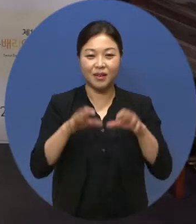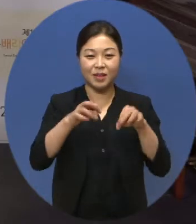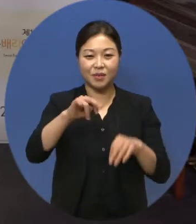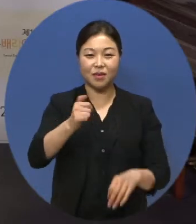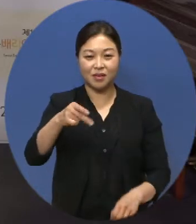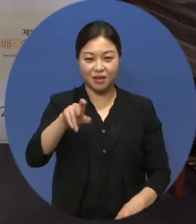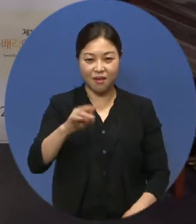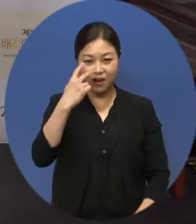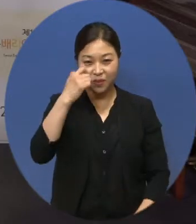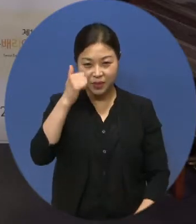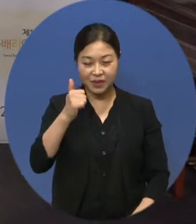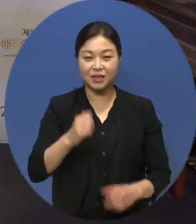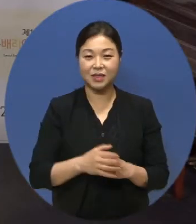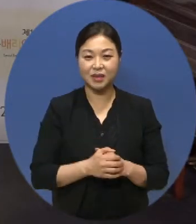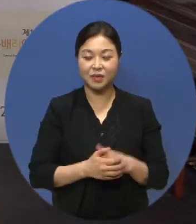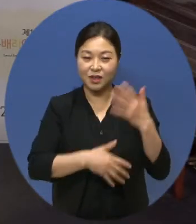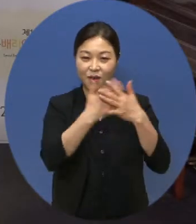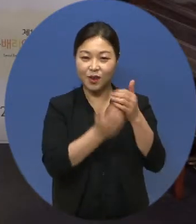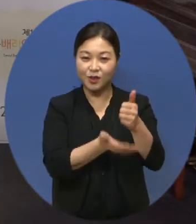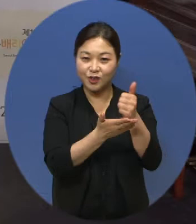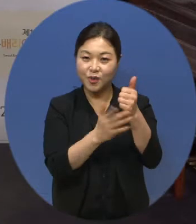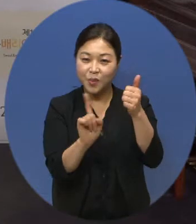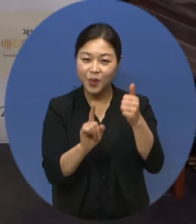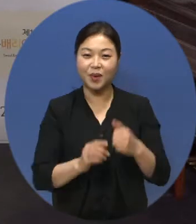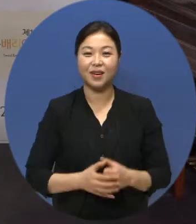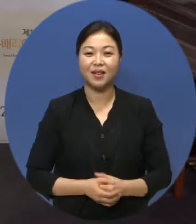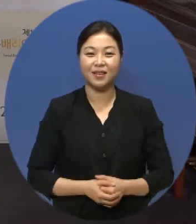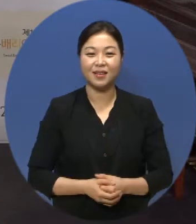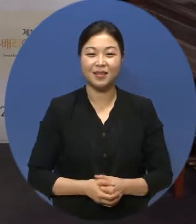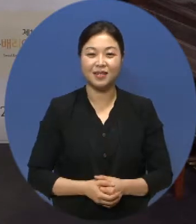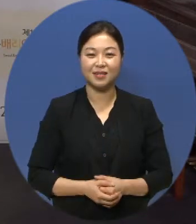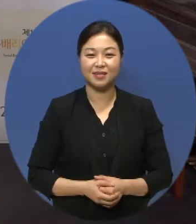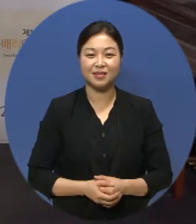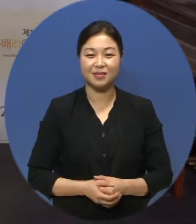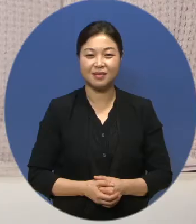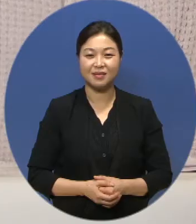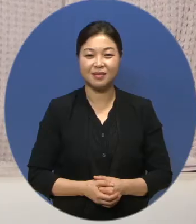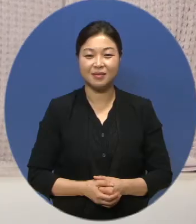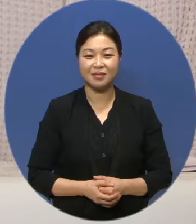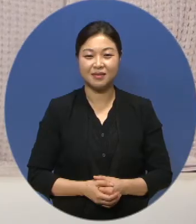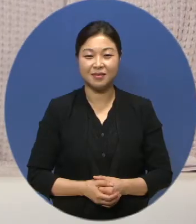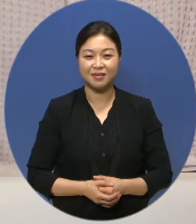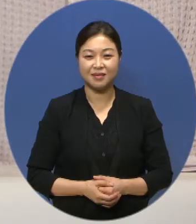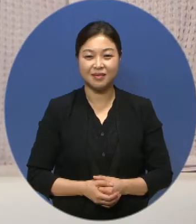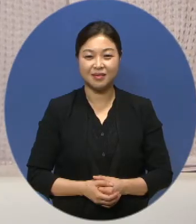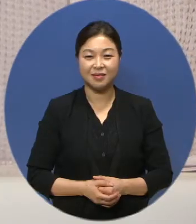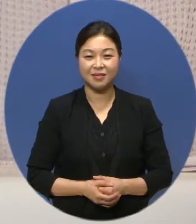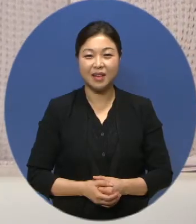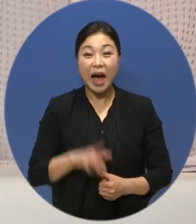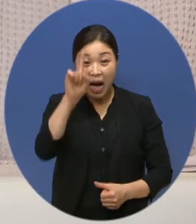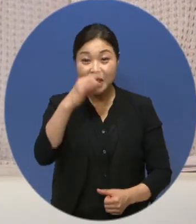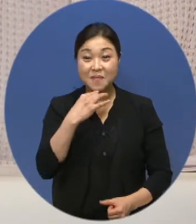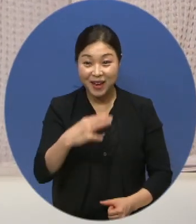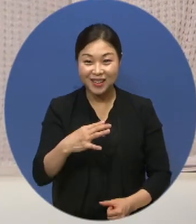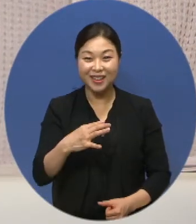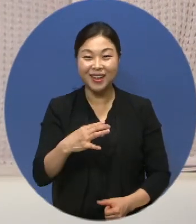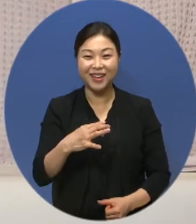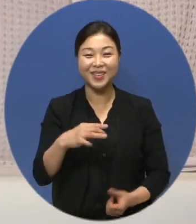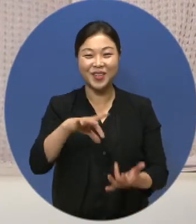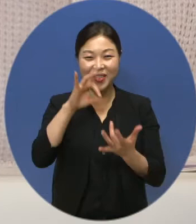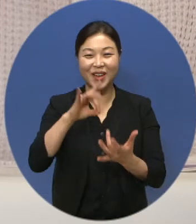김성경 감독님 어떤 작품 추천하시겠습니까? 너무 저는 하나만